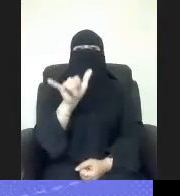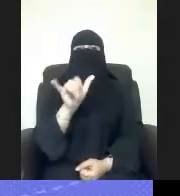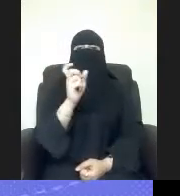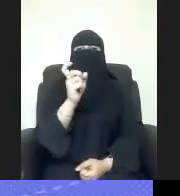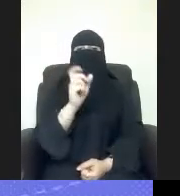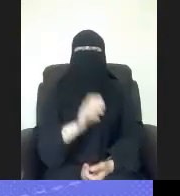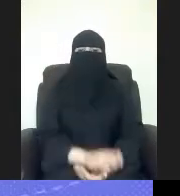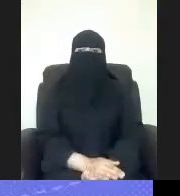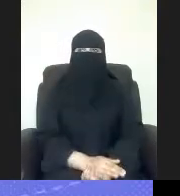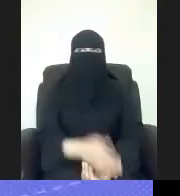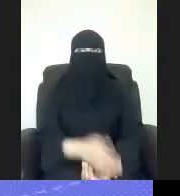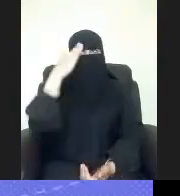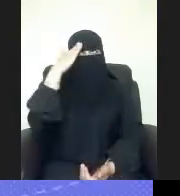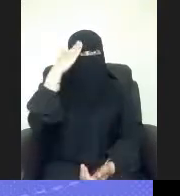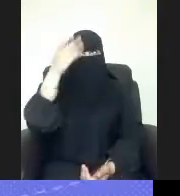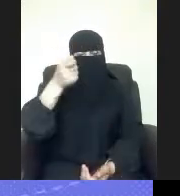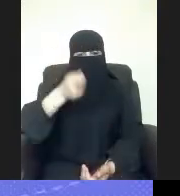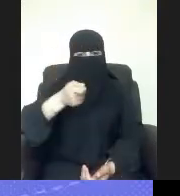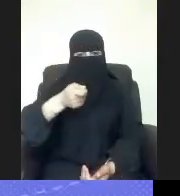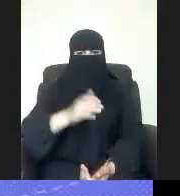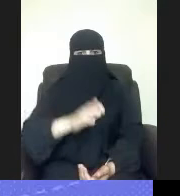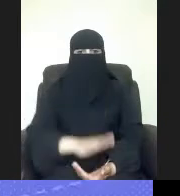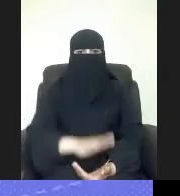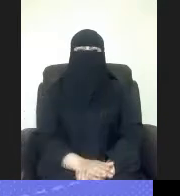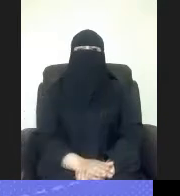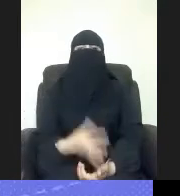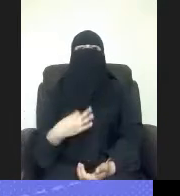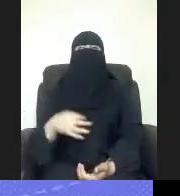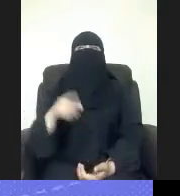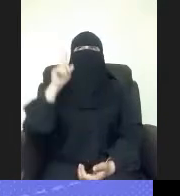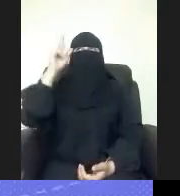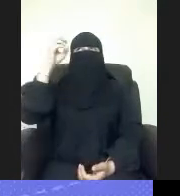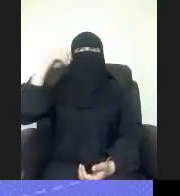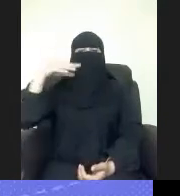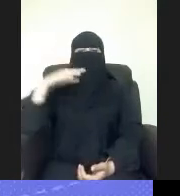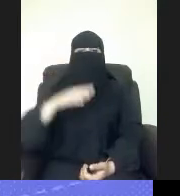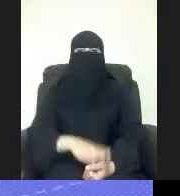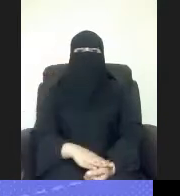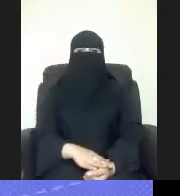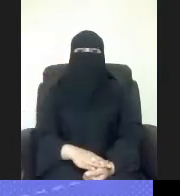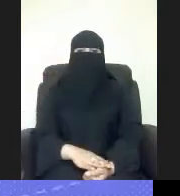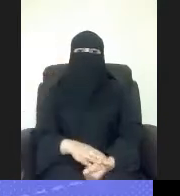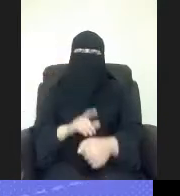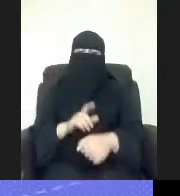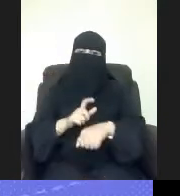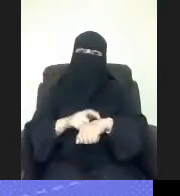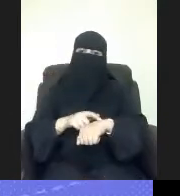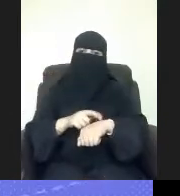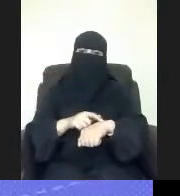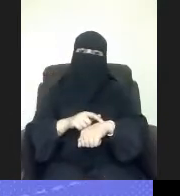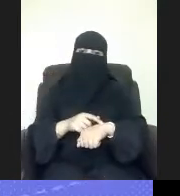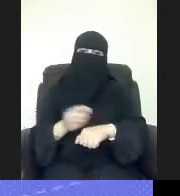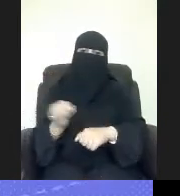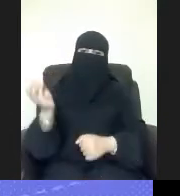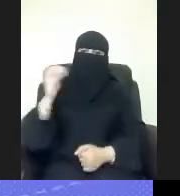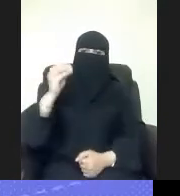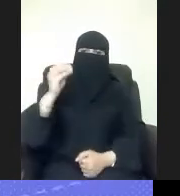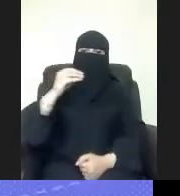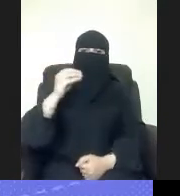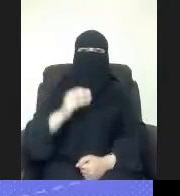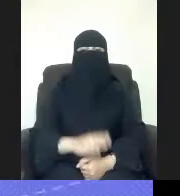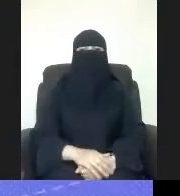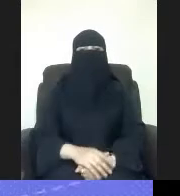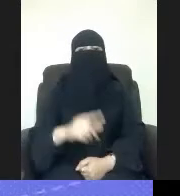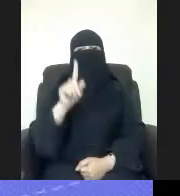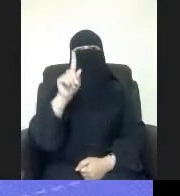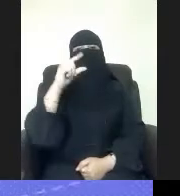جميعا. بداية أنا من الآن أقول إذا الدكتور بدر يبغى وقت إضافي أنا مستعد أني أعطيه وقتي، فهو أستاذي. شكرا يا